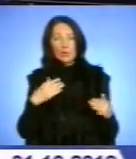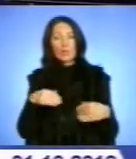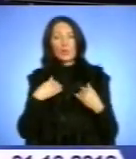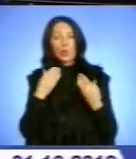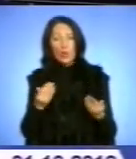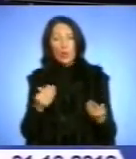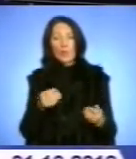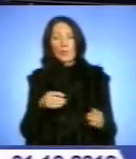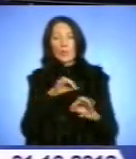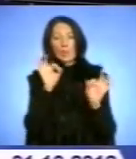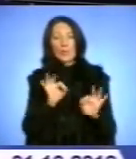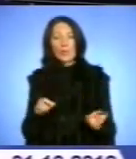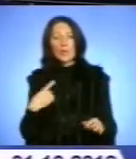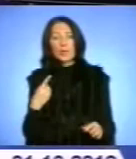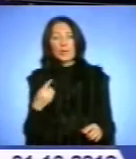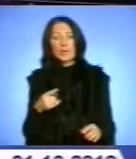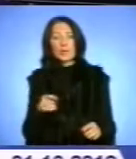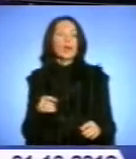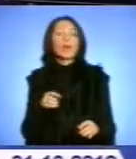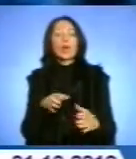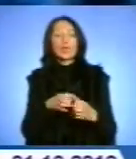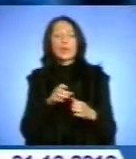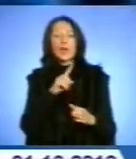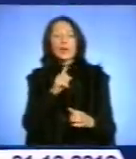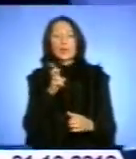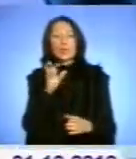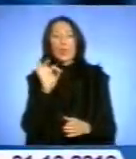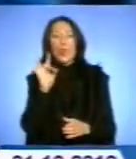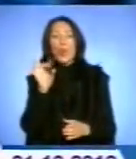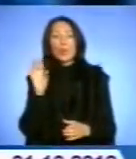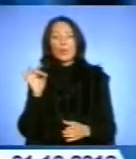мистецтв та творчі колективи Зборівського району.